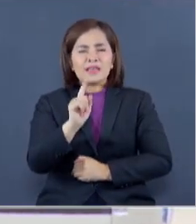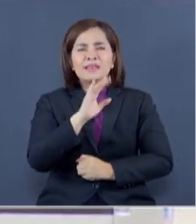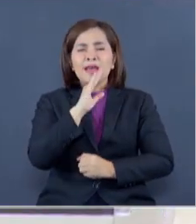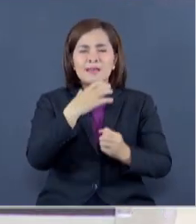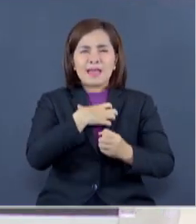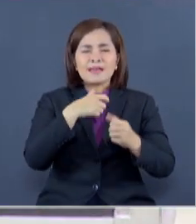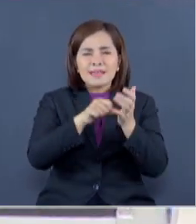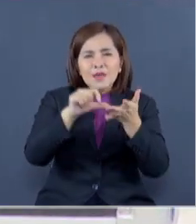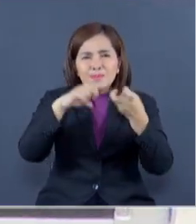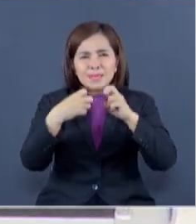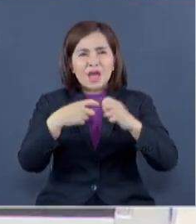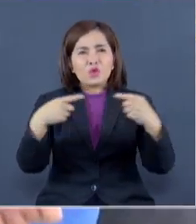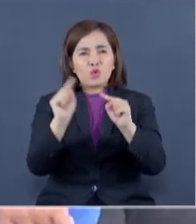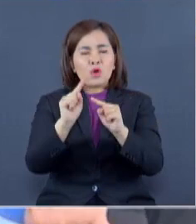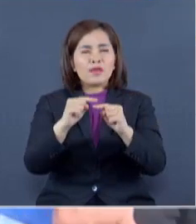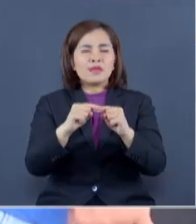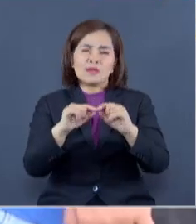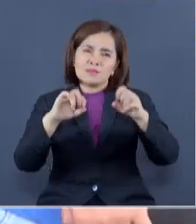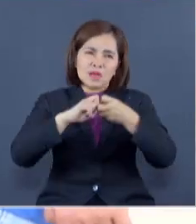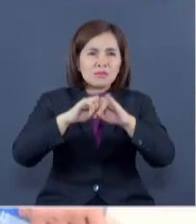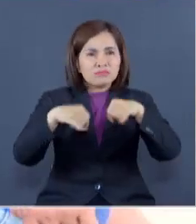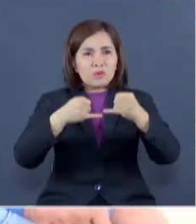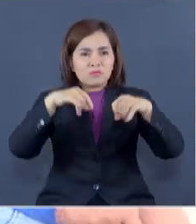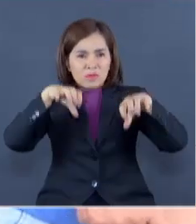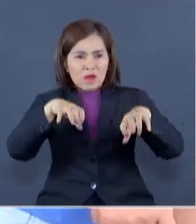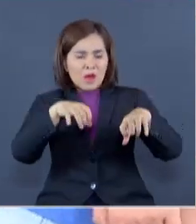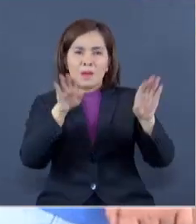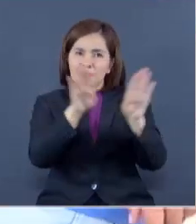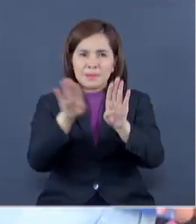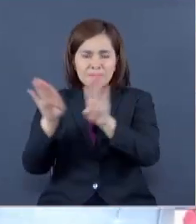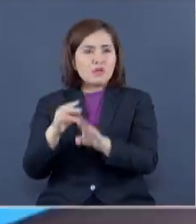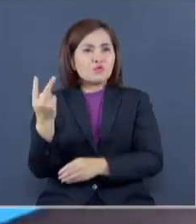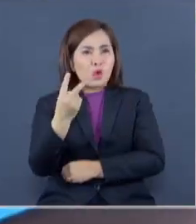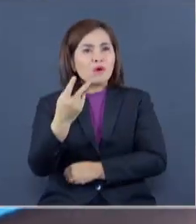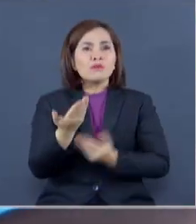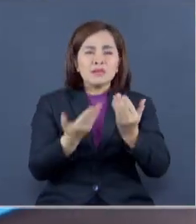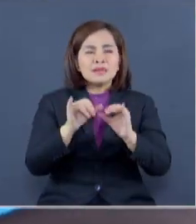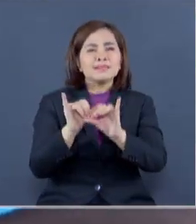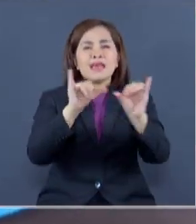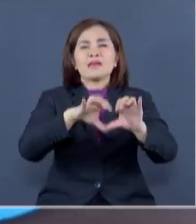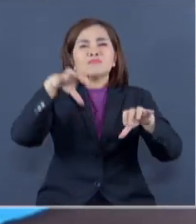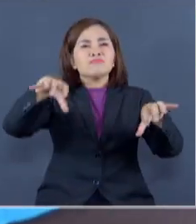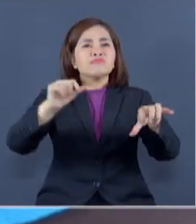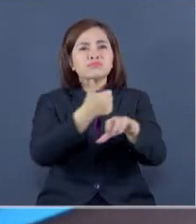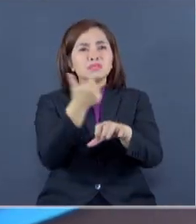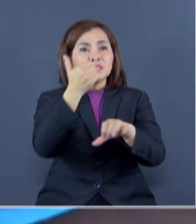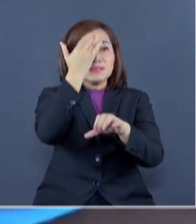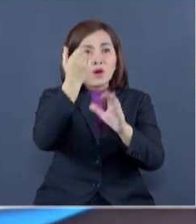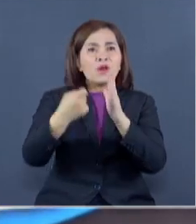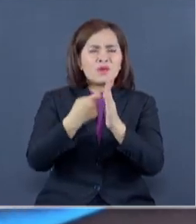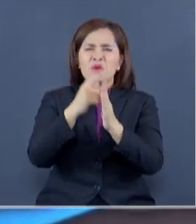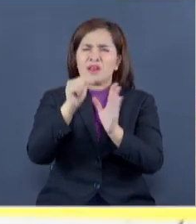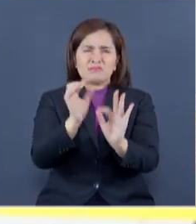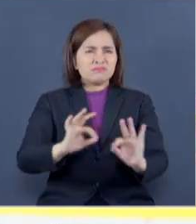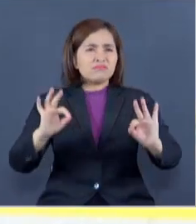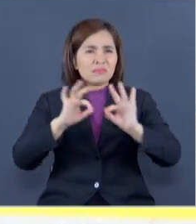2สถาบันเนี่ยก็ปิดโรงเรียนทั้ง2แห่งไปเลยหรือไม่ก็ย้ายทั้ง2สถาบันออกไปอยู่พื้นที่ไกลๆเลยเพราะว่าหนึ่งในปัจจัยหลักที่ท